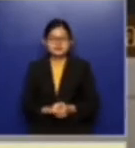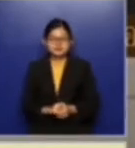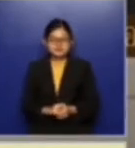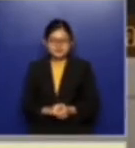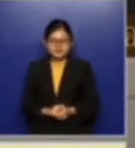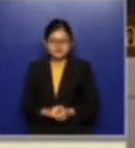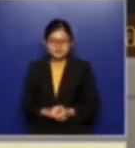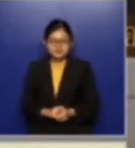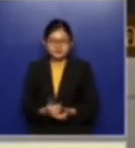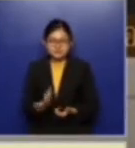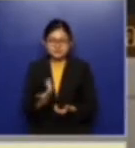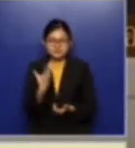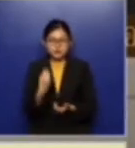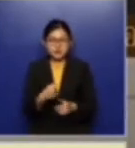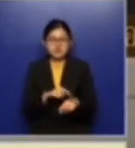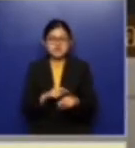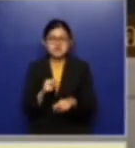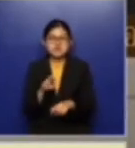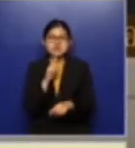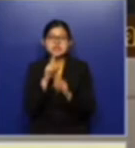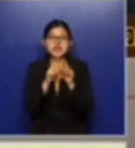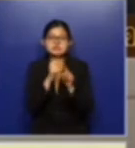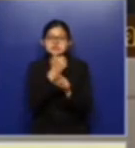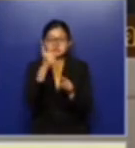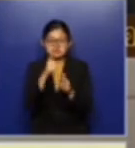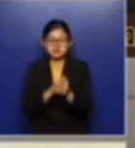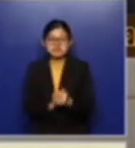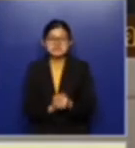างนะครับเผื่อ ใช่ ครับเชิญนะครับ